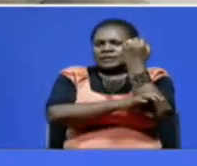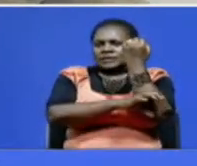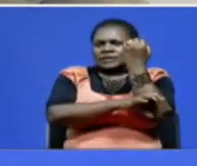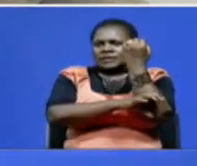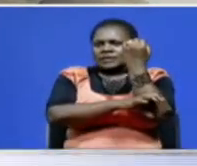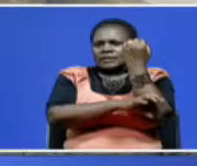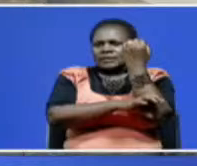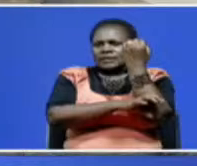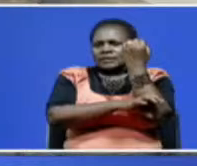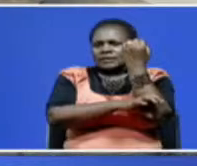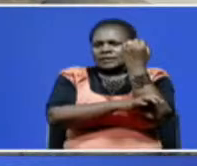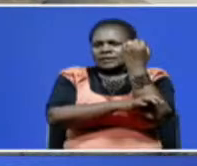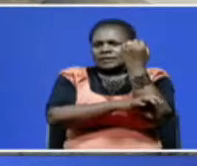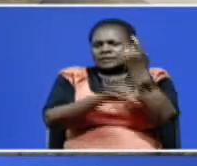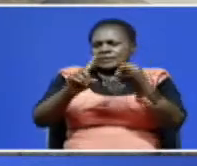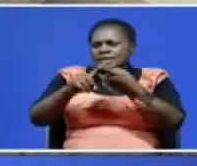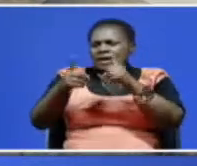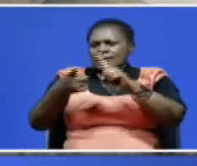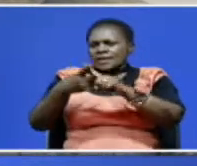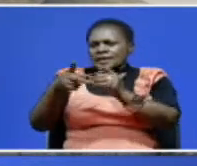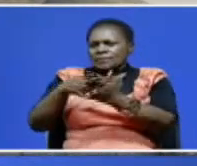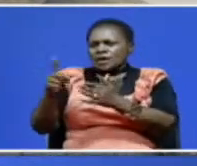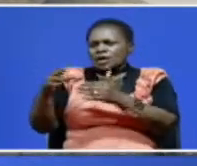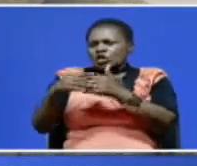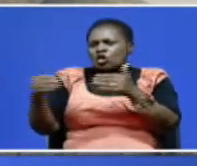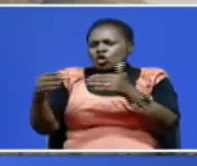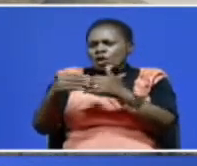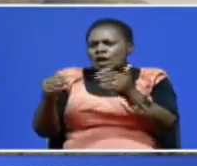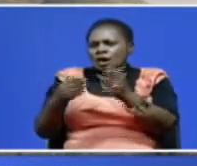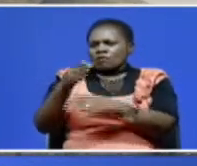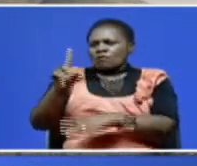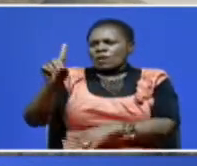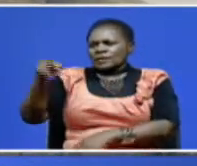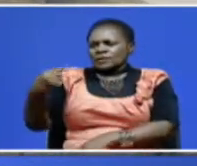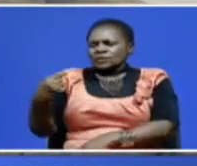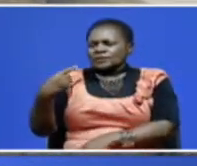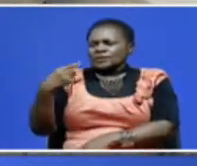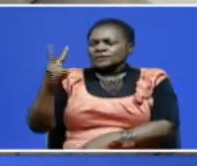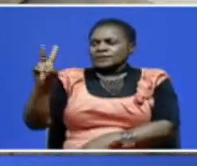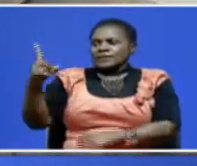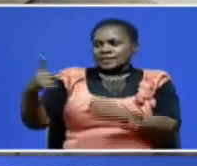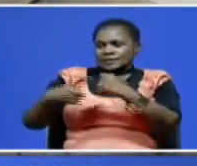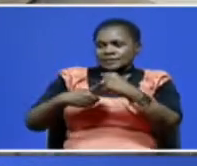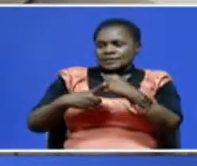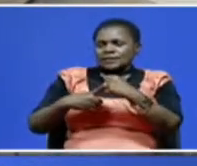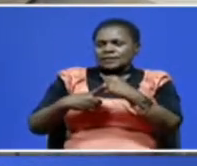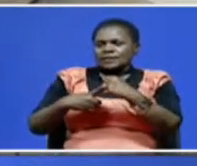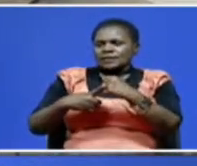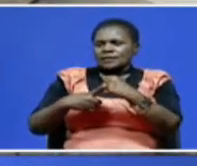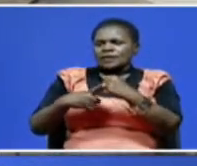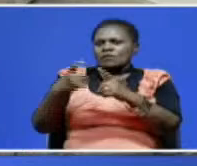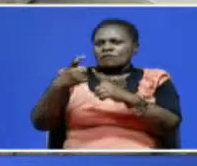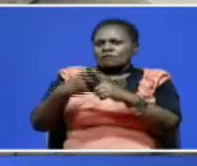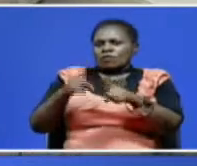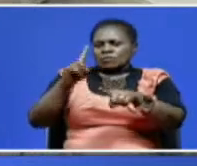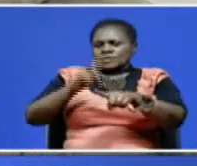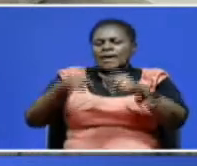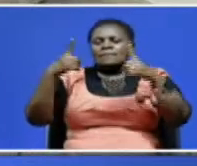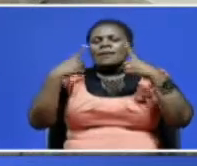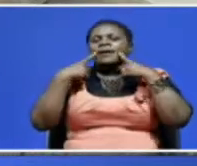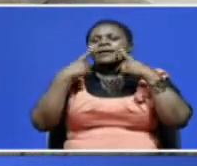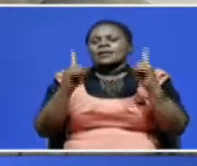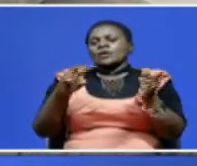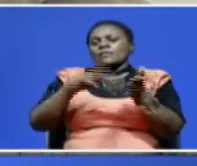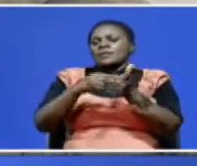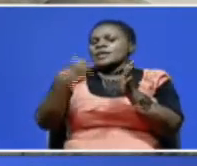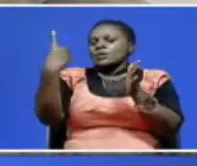la Tanzania ni wastani wa dola zaidi ya 1026 tangu siku ambayo ilitangazwa.